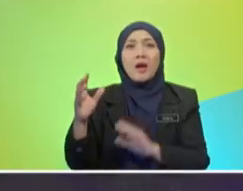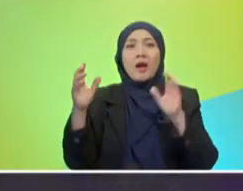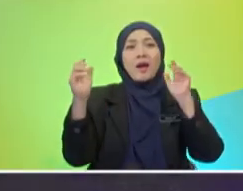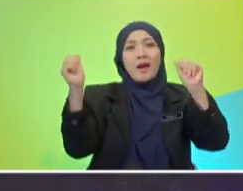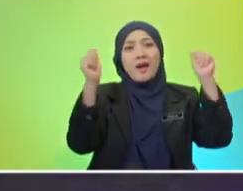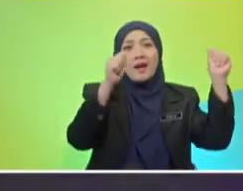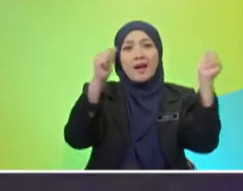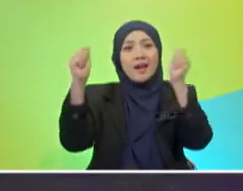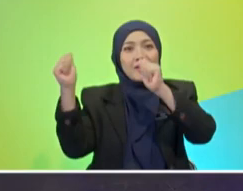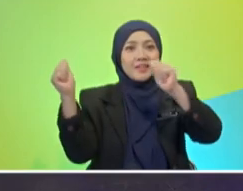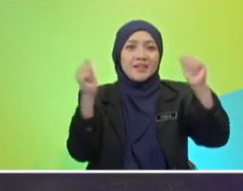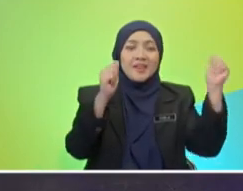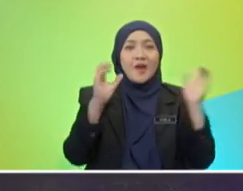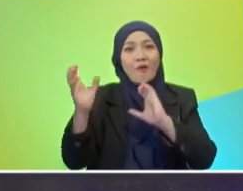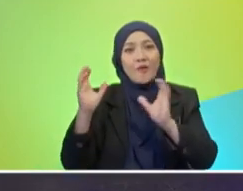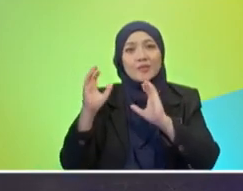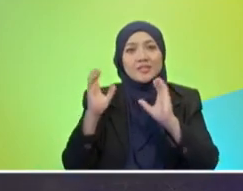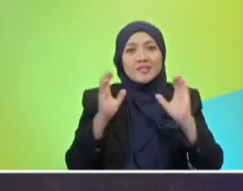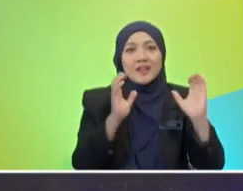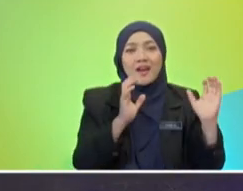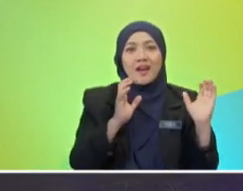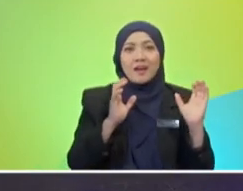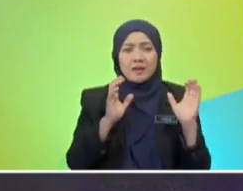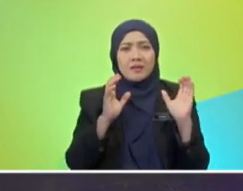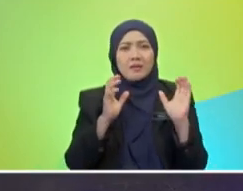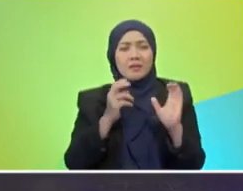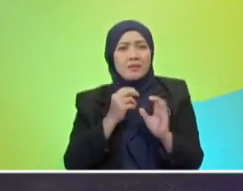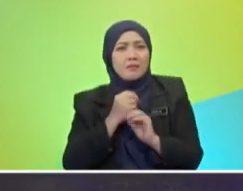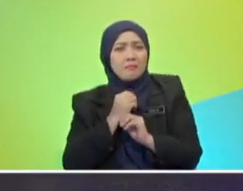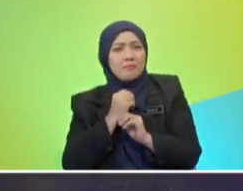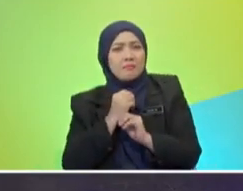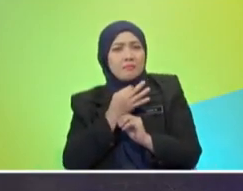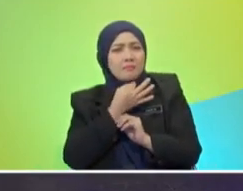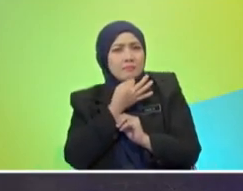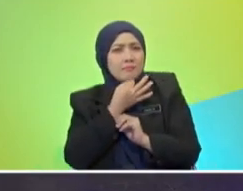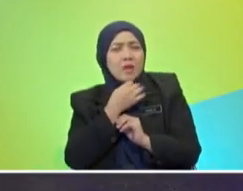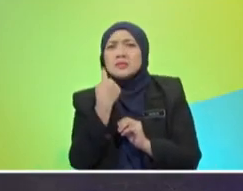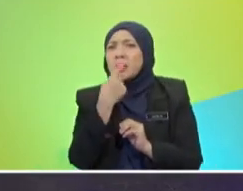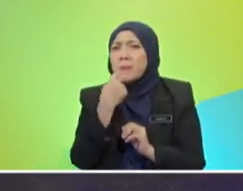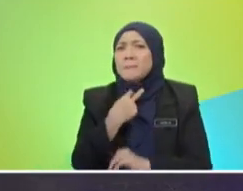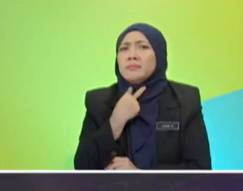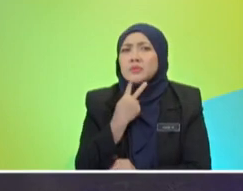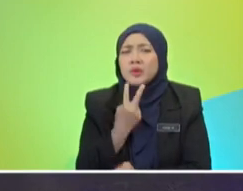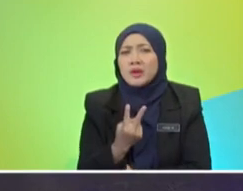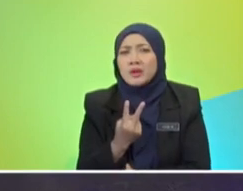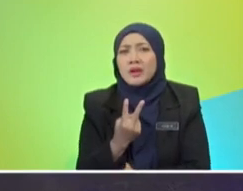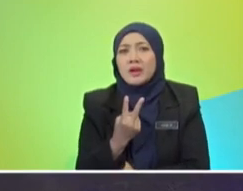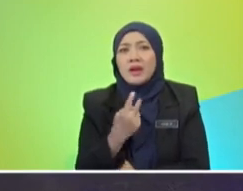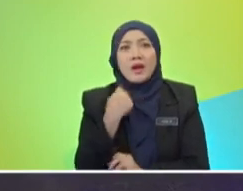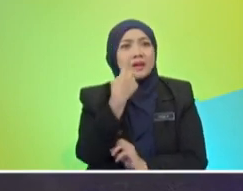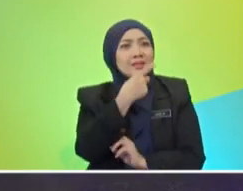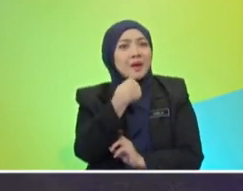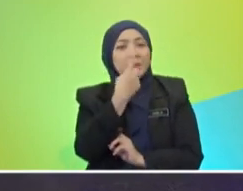Angin yang goncang. Macam dengar suara. Suara siapa?